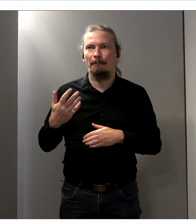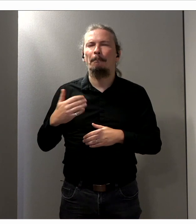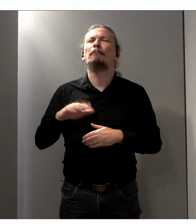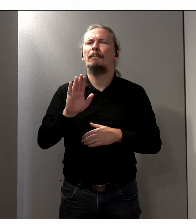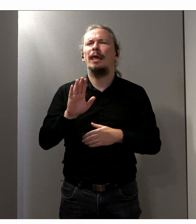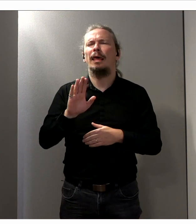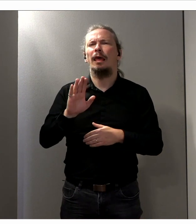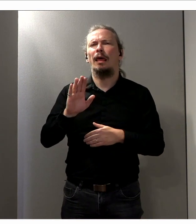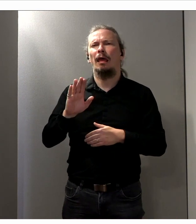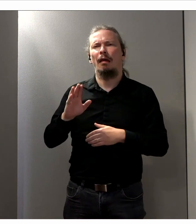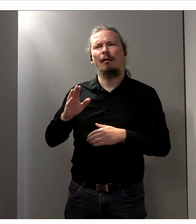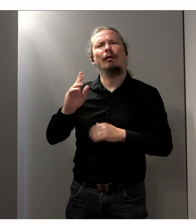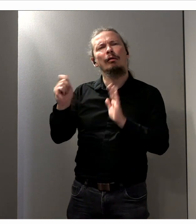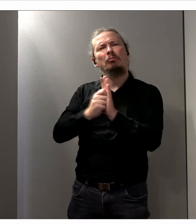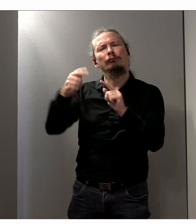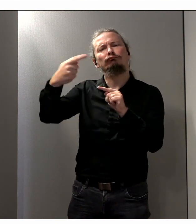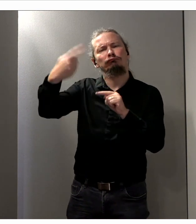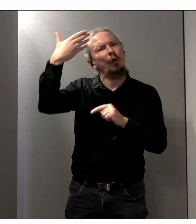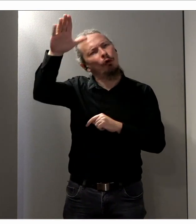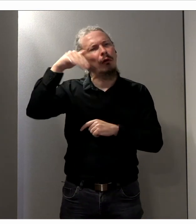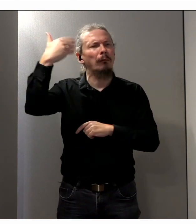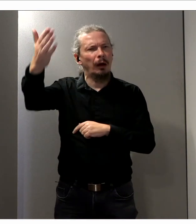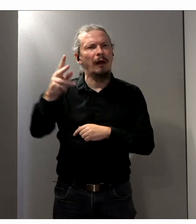aura d'autres occasions pour